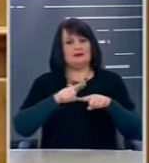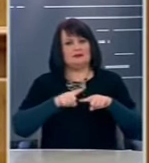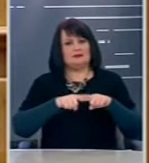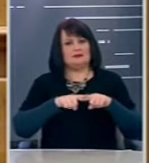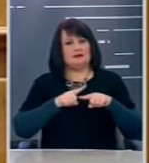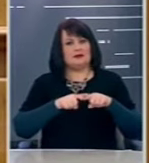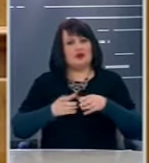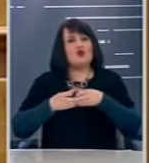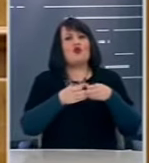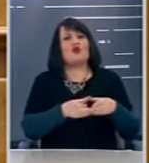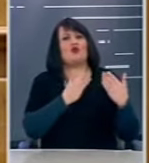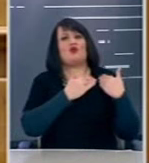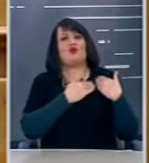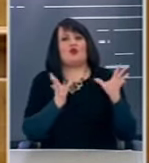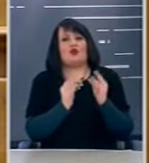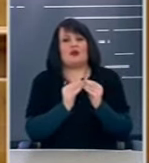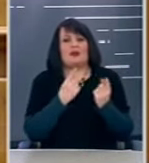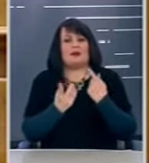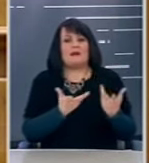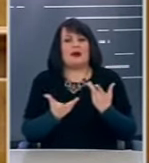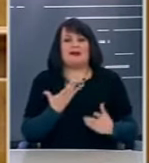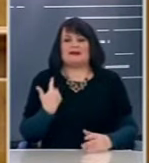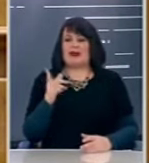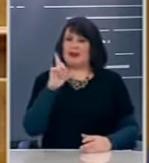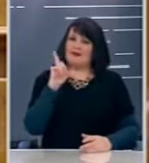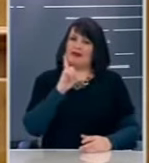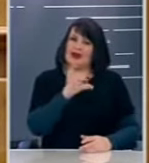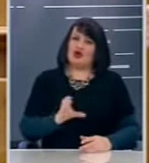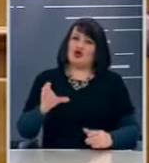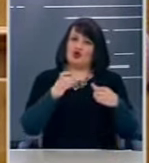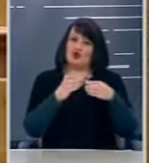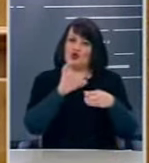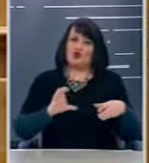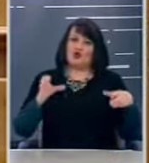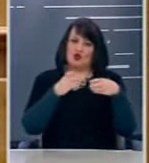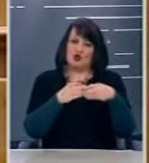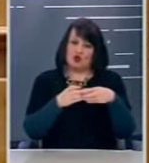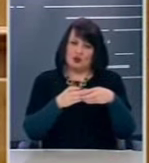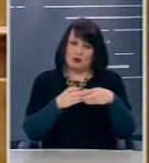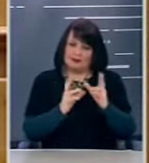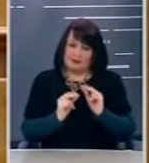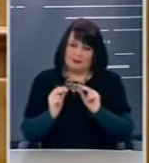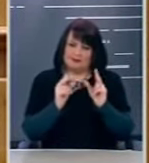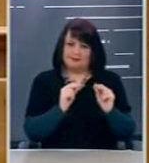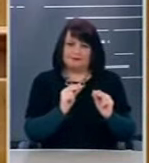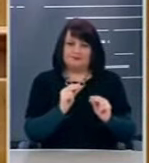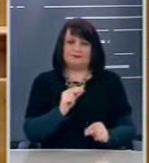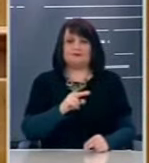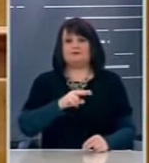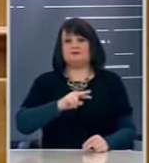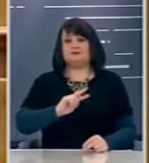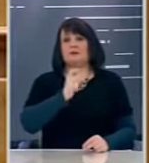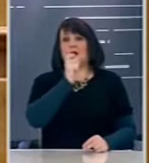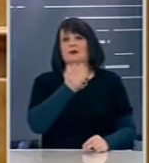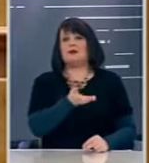ελληνικής διαπραγματευτικής ομάδας στο Eurogroup της περασμένης Δευτέρας. Αλλά ενδεχομένως λίγο να ενδιαφέρει τον αντιπολιτευτικό ίστρο